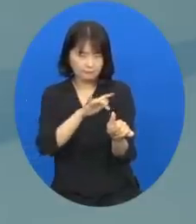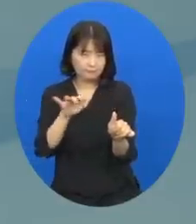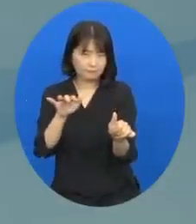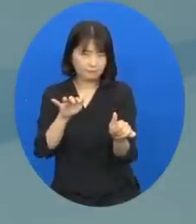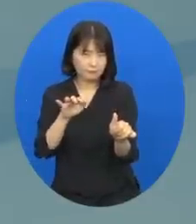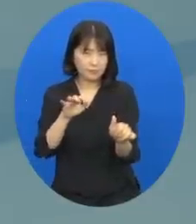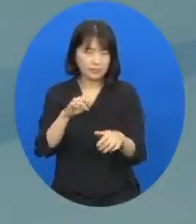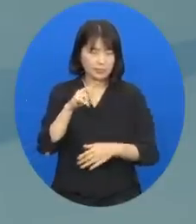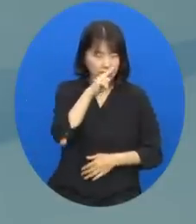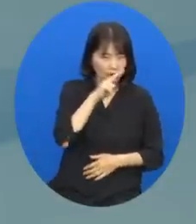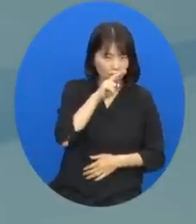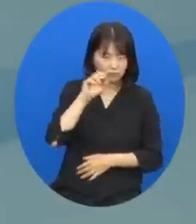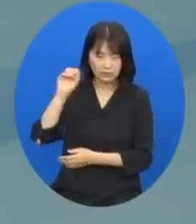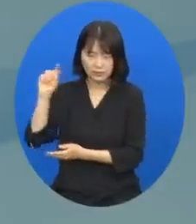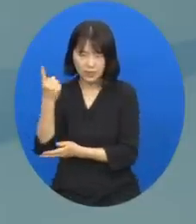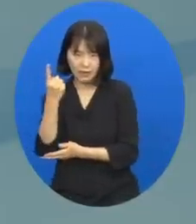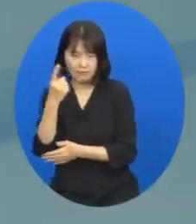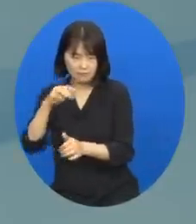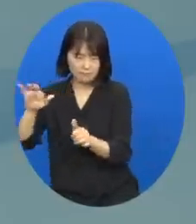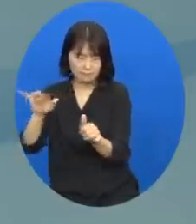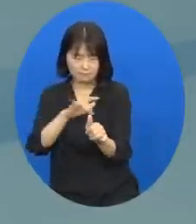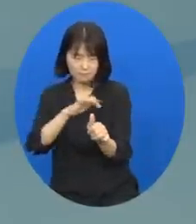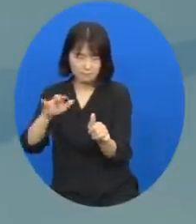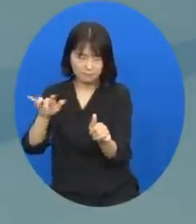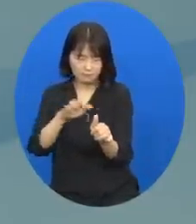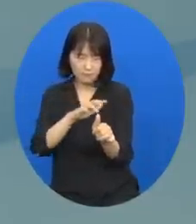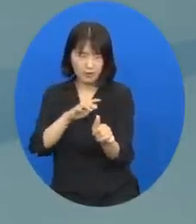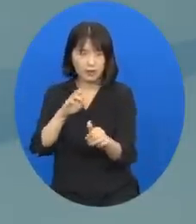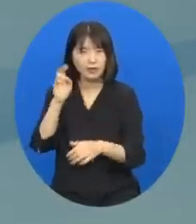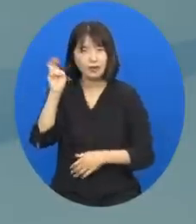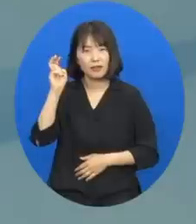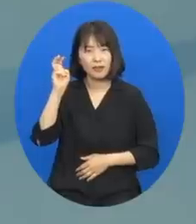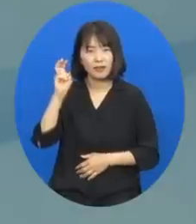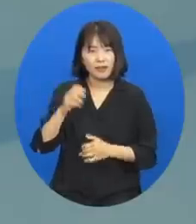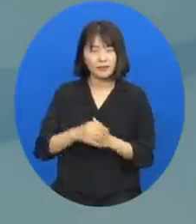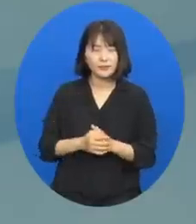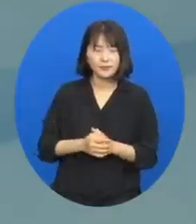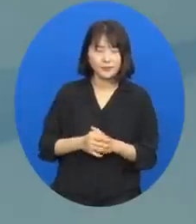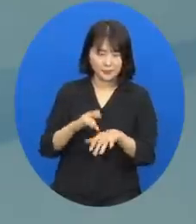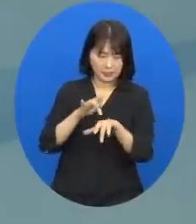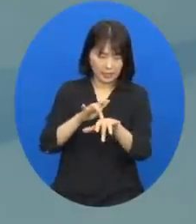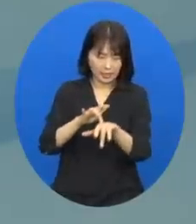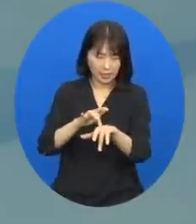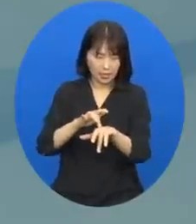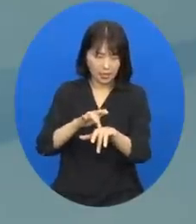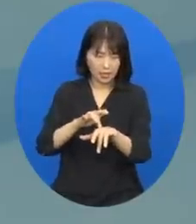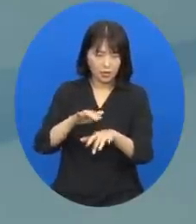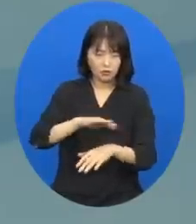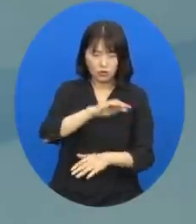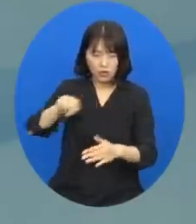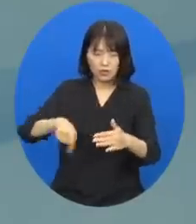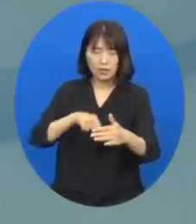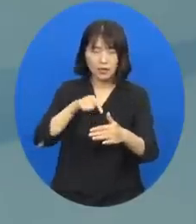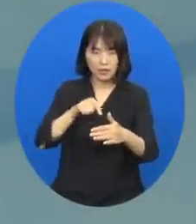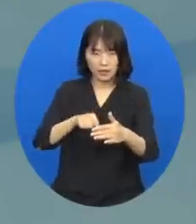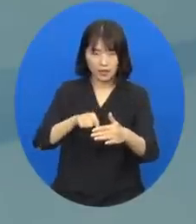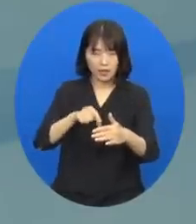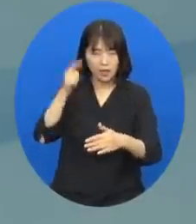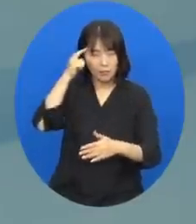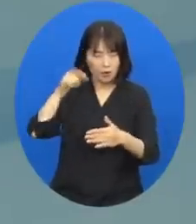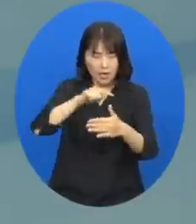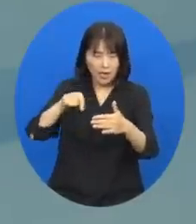옴 같 생각을 집어넣어 쓸까요 교묘하게 사태는 요 우리의 머릿속에 생각을 넣는데 달인입니다